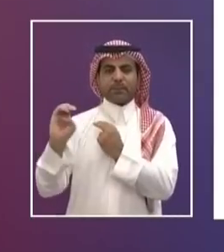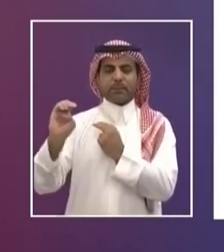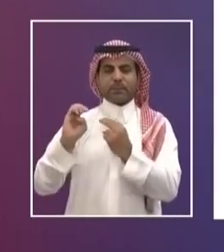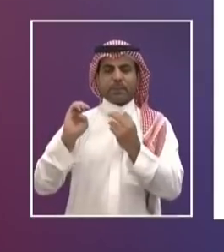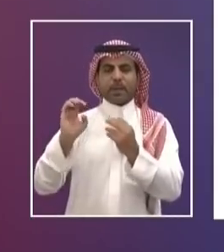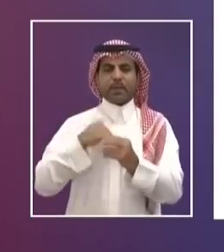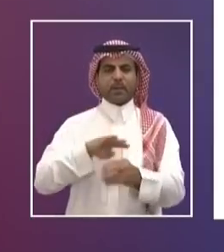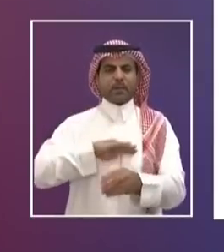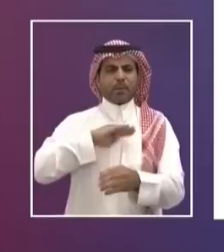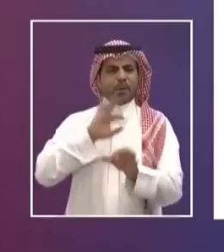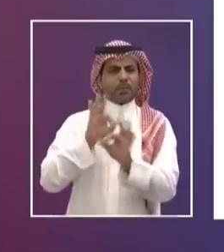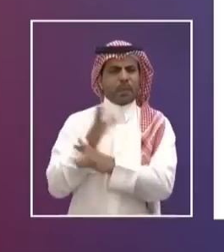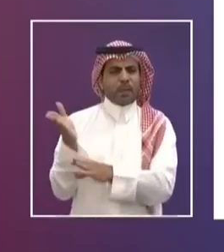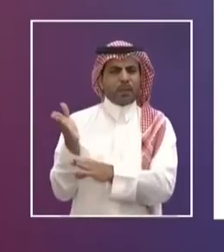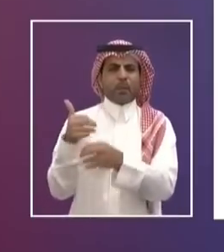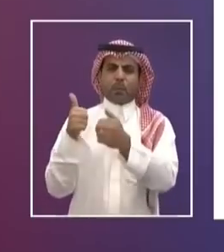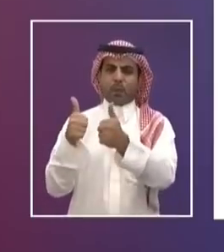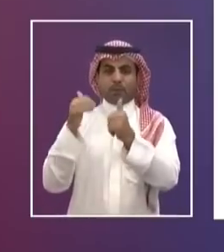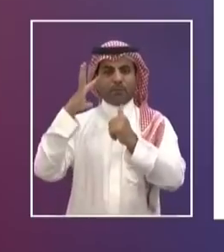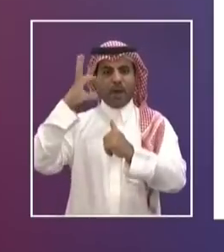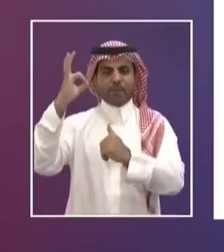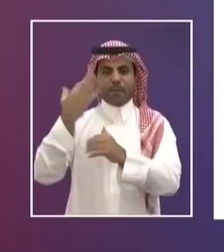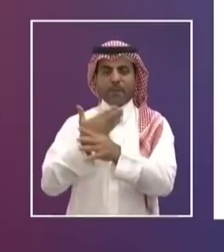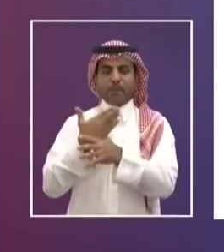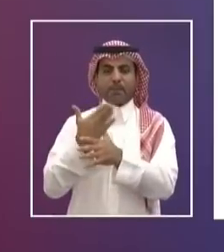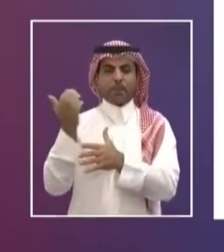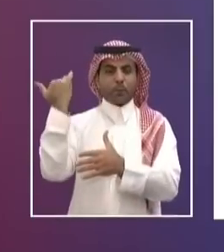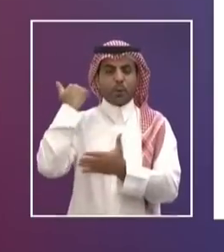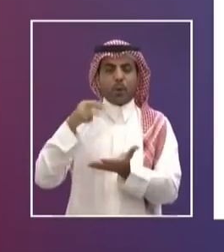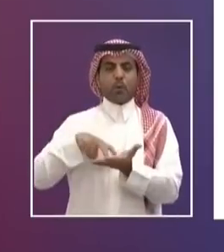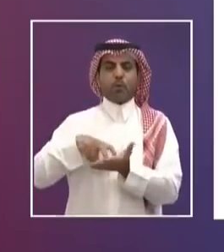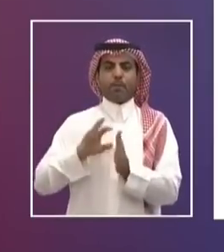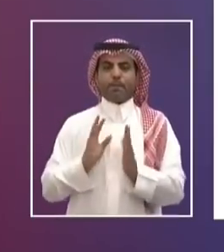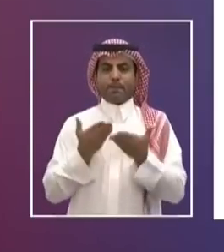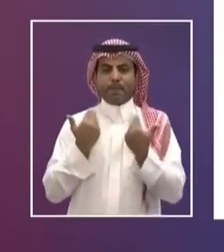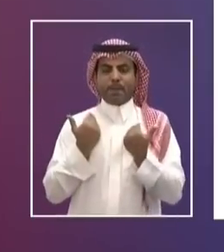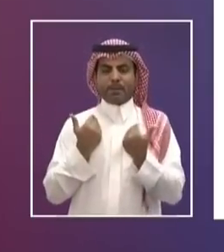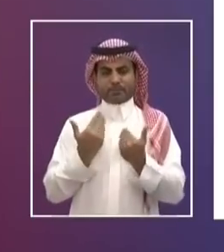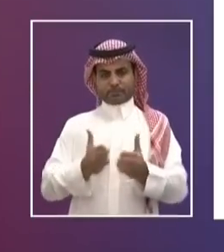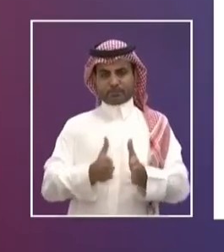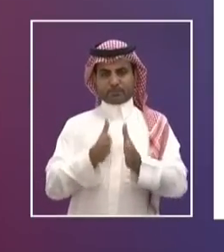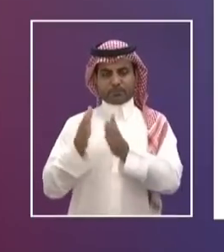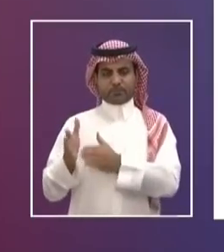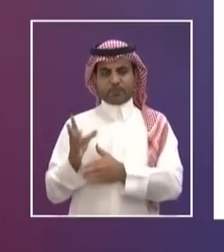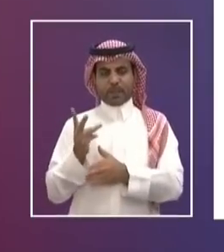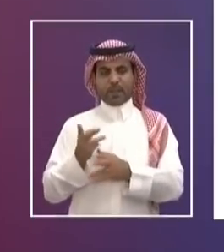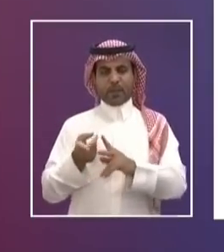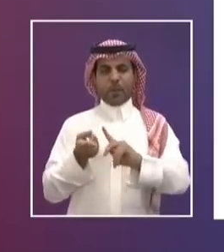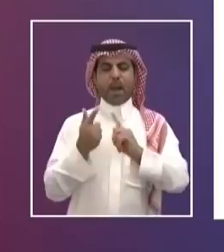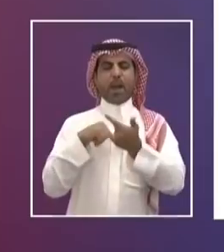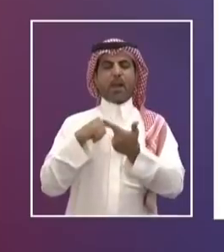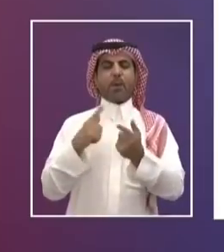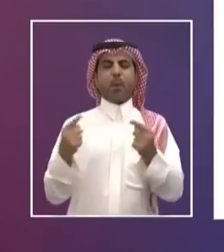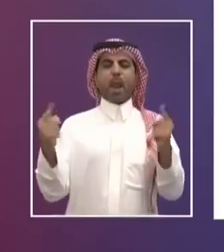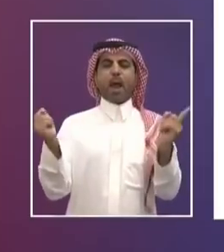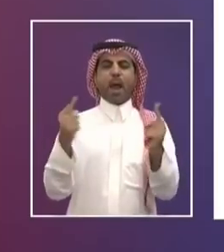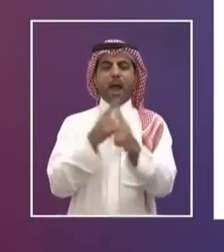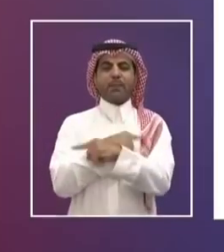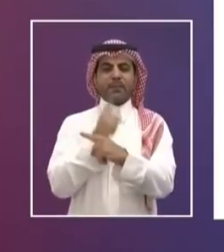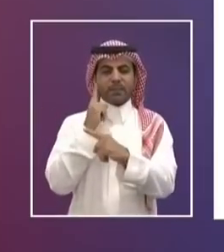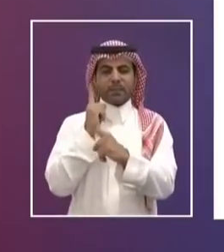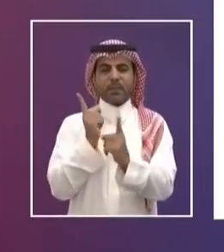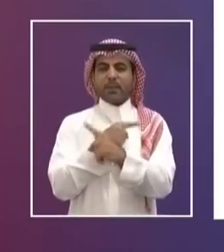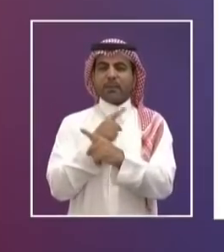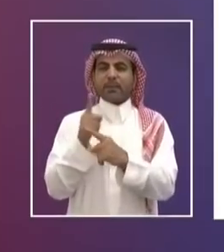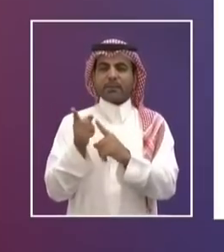الإجابة عليها حتى لا يخيفهم أو يفزعهم، والعكس صحيح، قد تثير